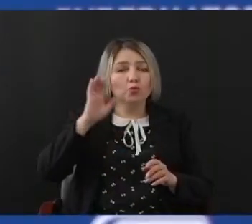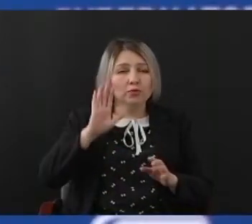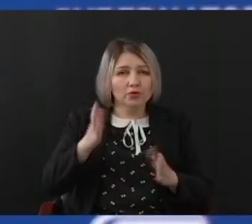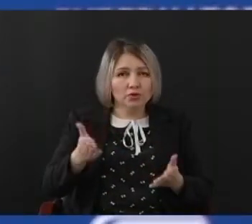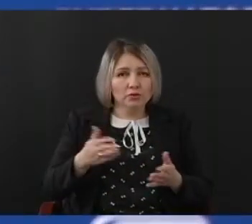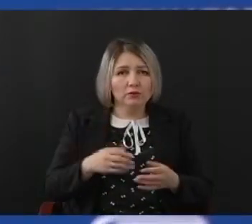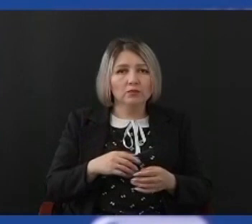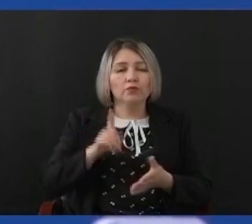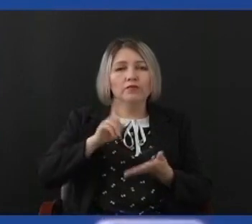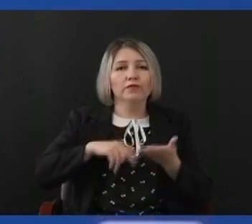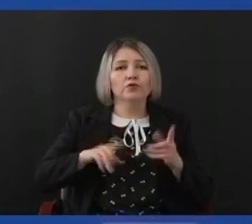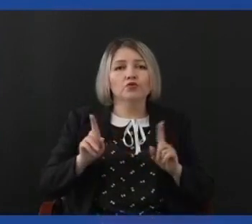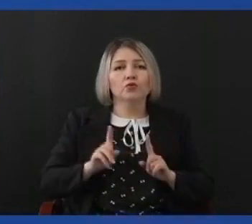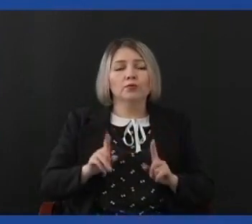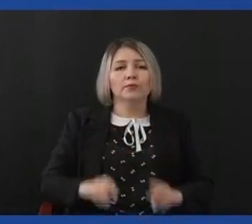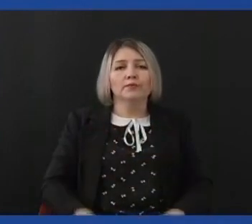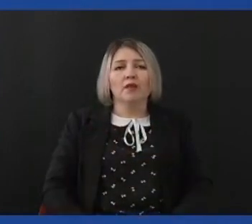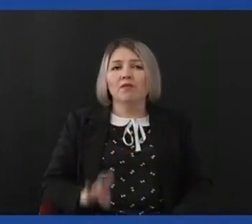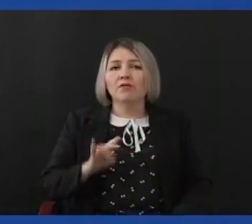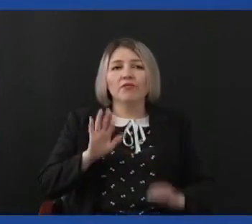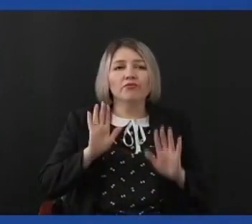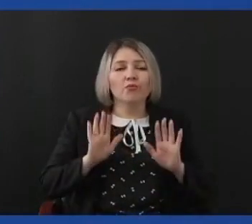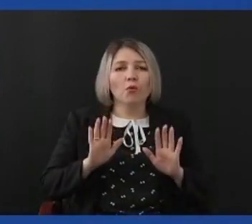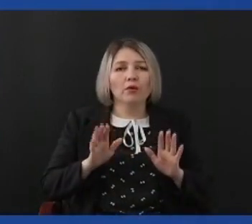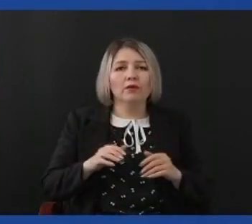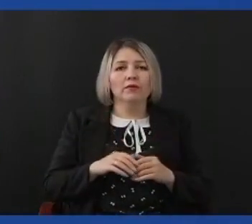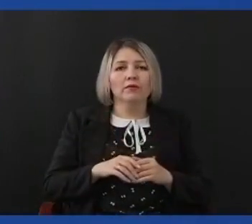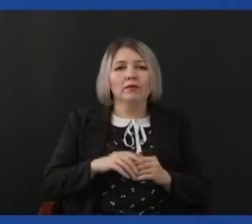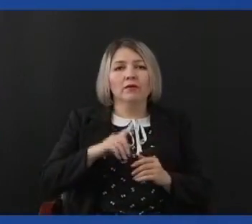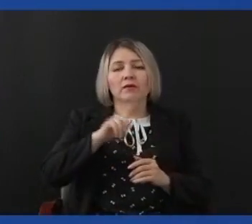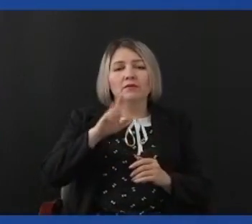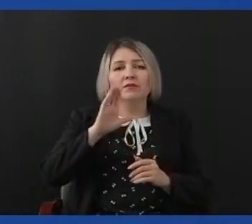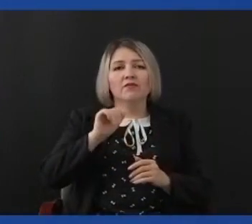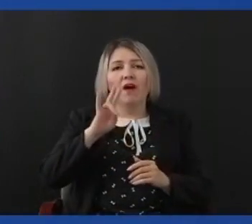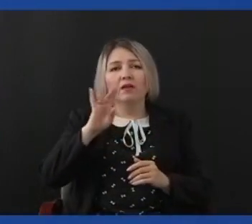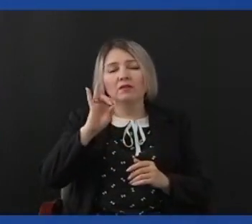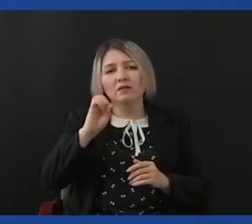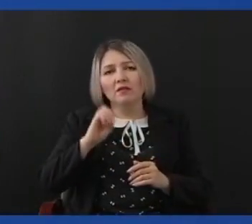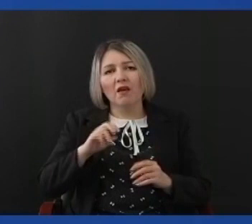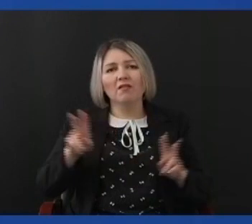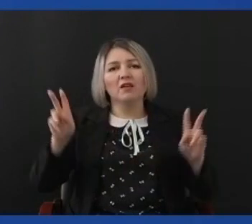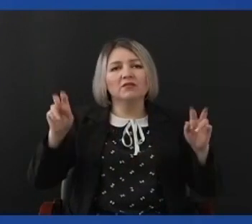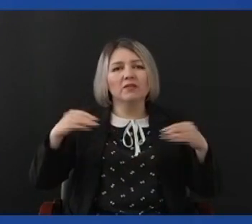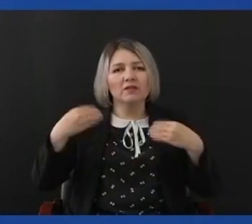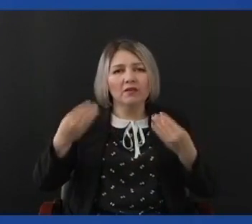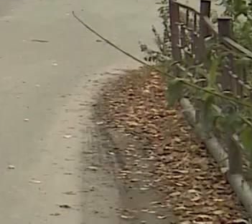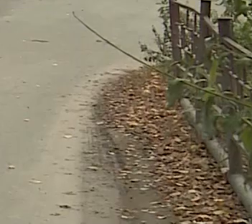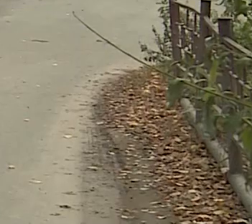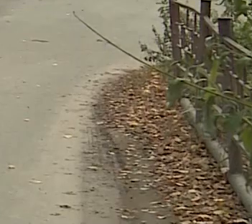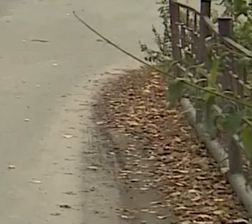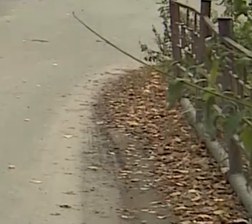не только или не столько название давать, сколько конкретно решать вопросы